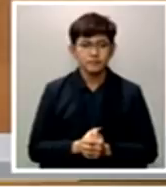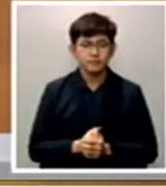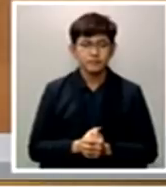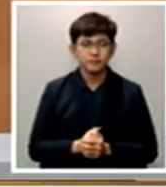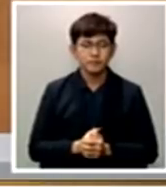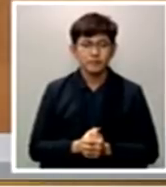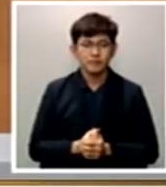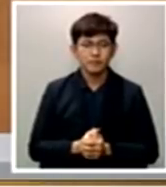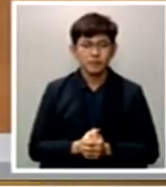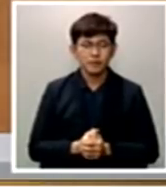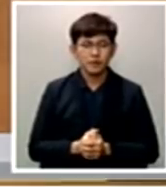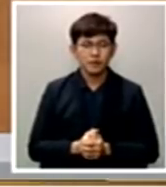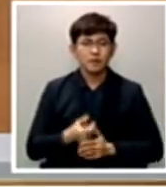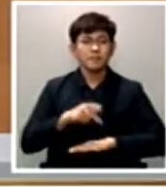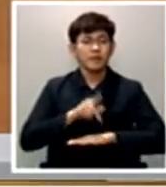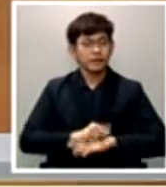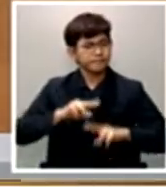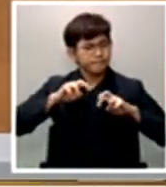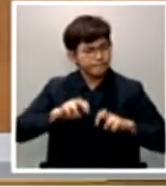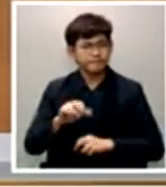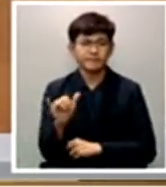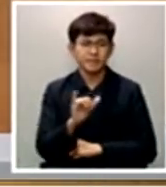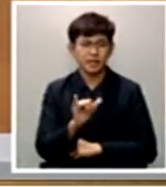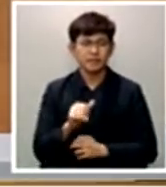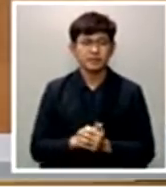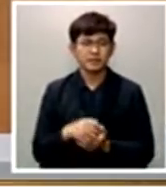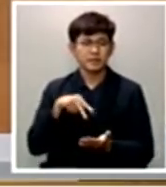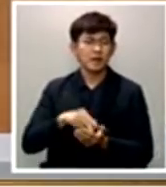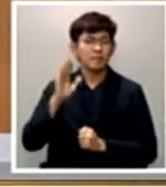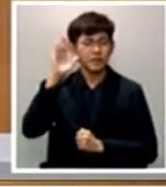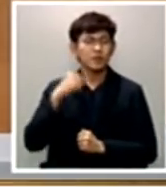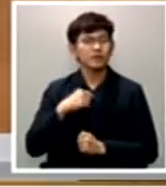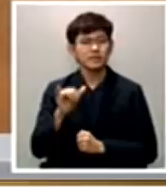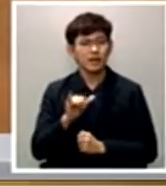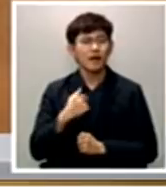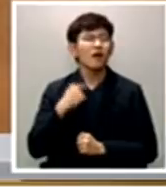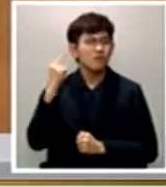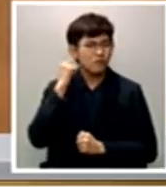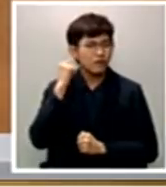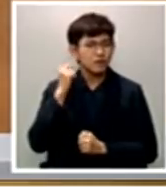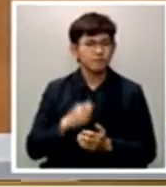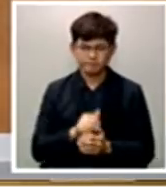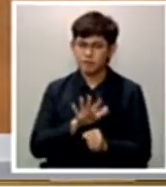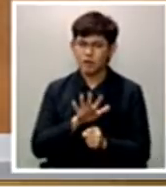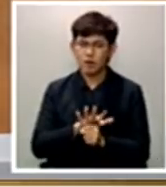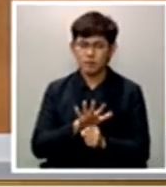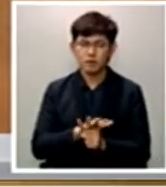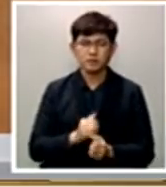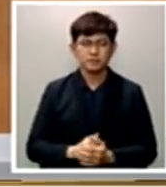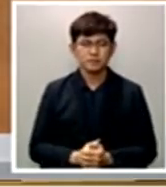ท่าน ประธานครับ สสแล้ว ท่านยังไม่ต้องวินิจฉัยผู้ที่กำลังประท้วงครับฟังผมต่ออีกนิด พอแล้วครับพอแล้วครับพอแล้ว